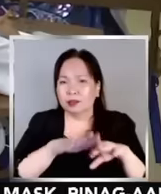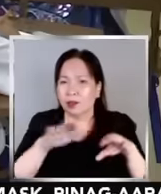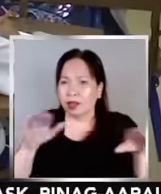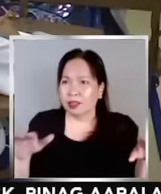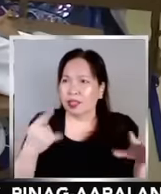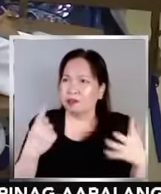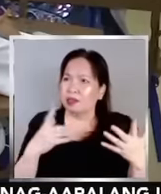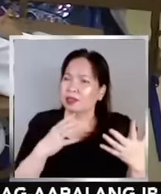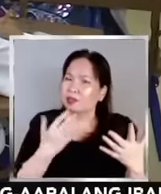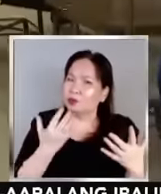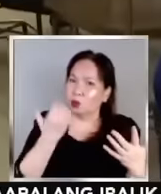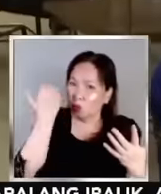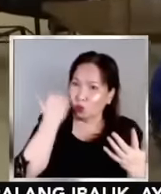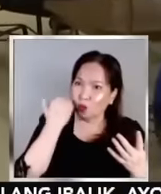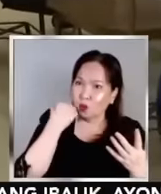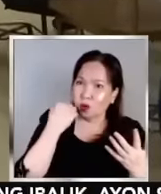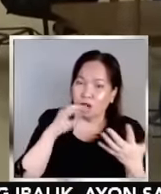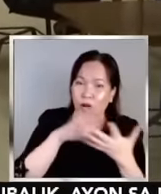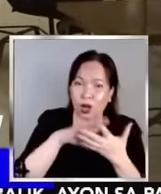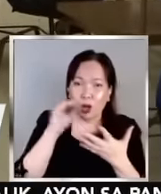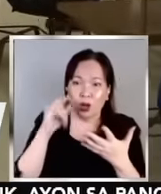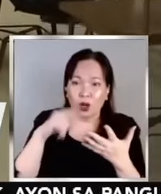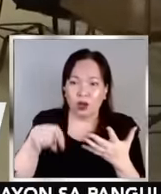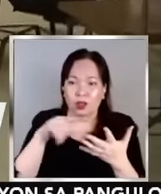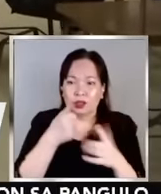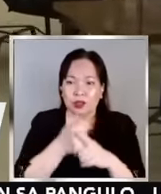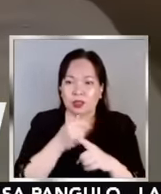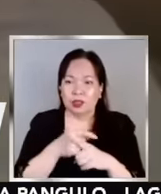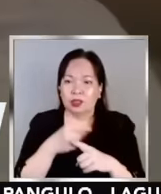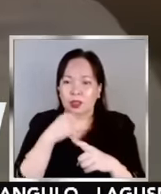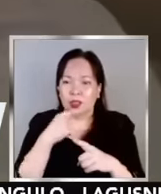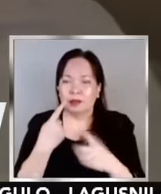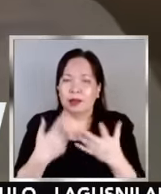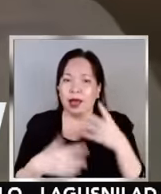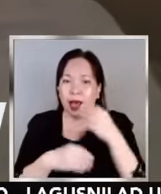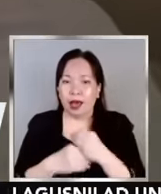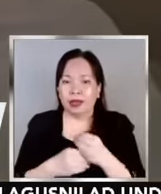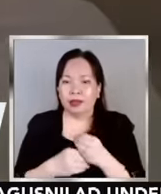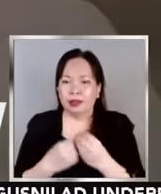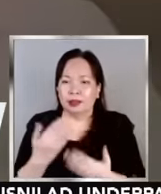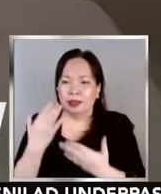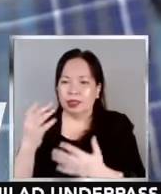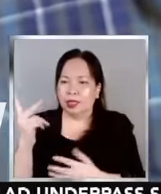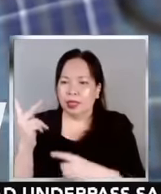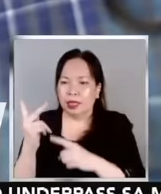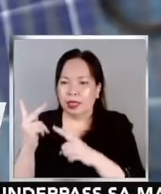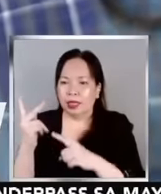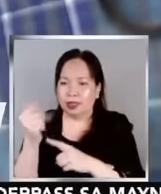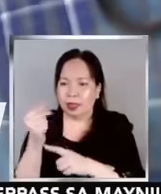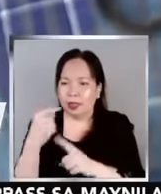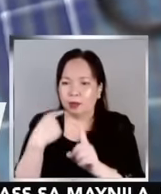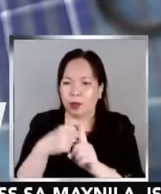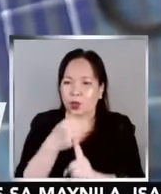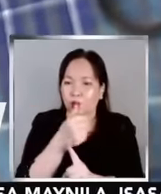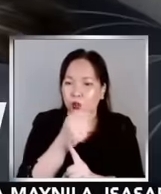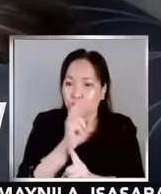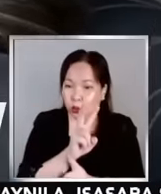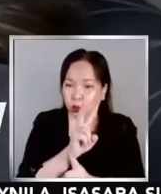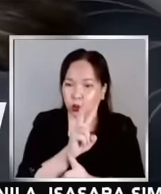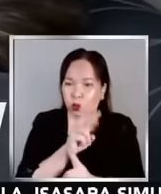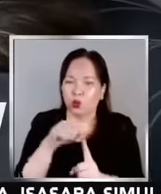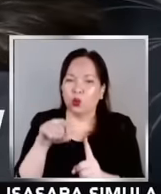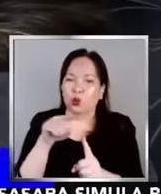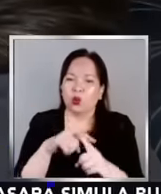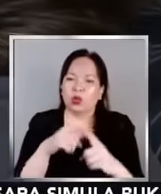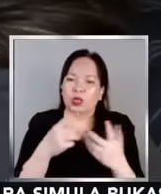kabuan dagdag pa niya ang panukalang k+ 10+ 2 patunay an niyang may problema ang k212 program